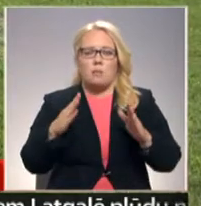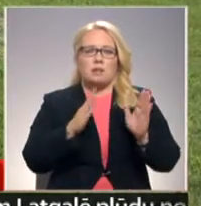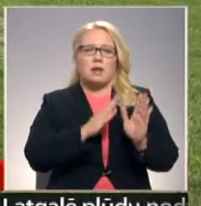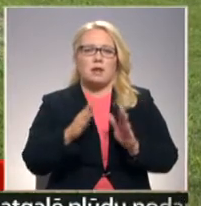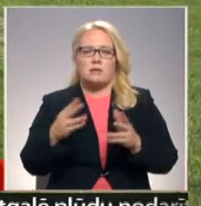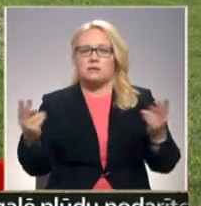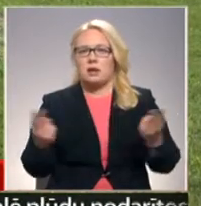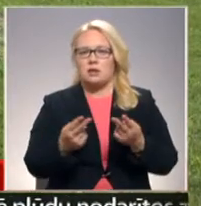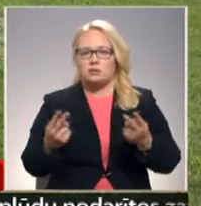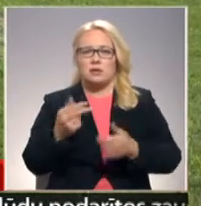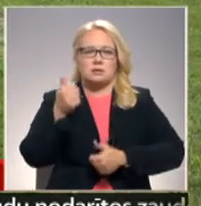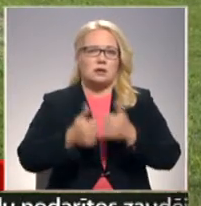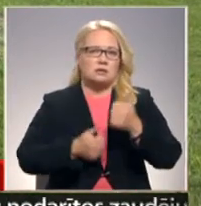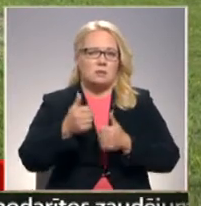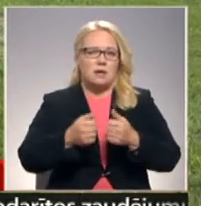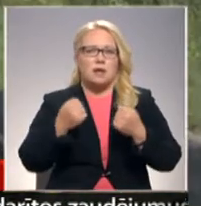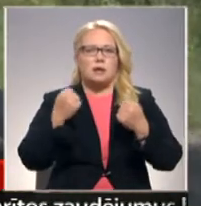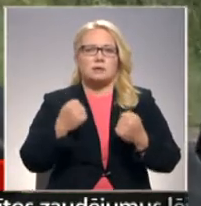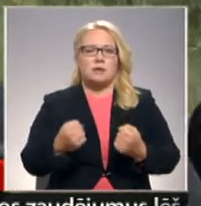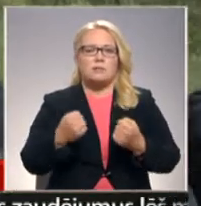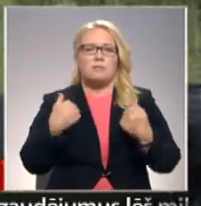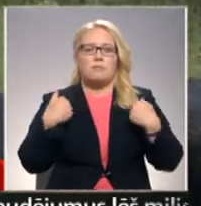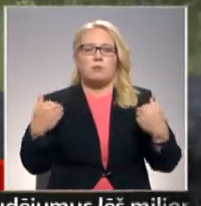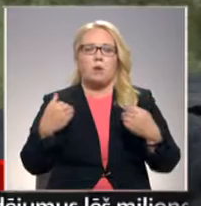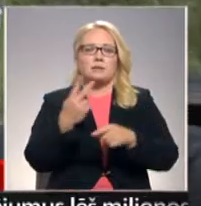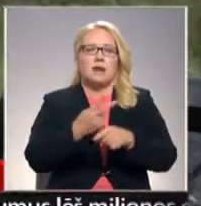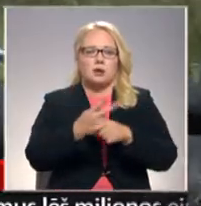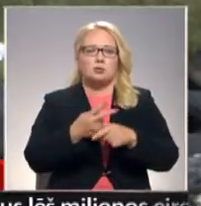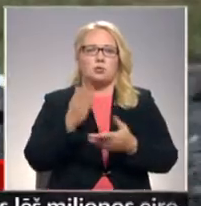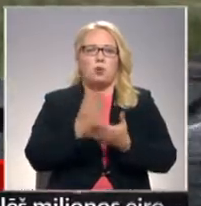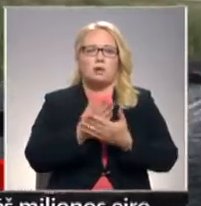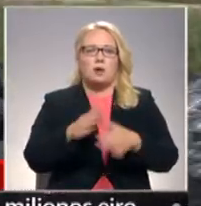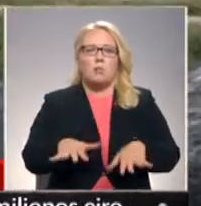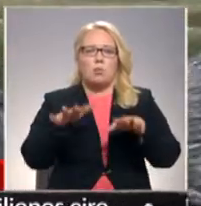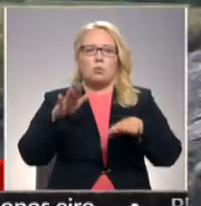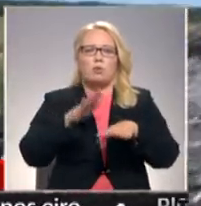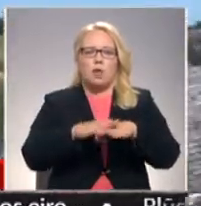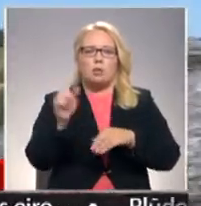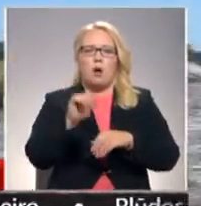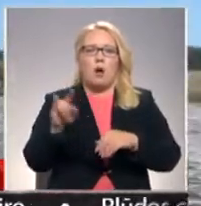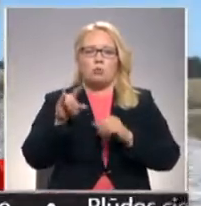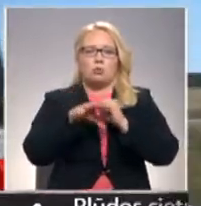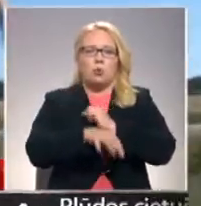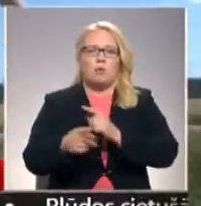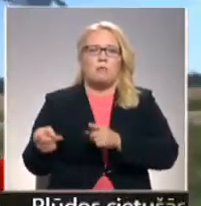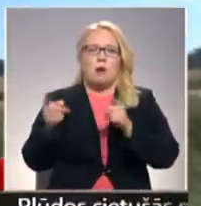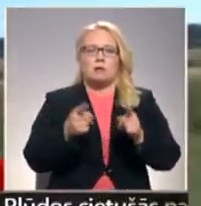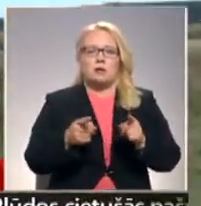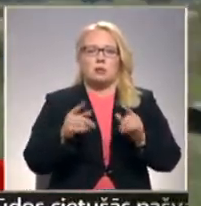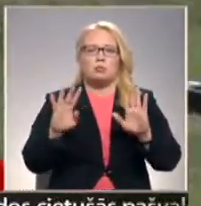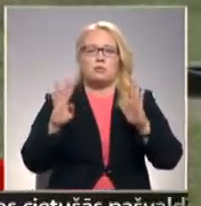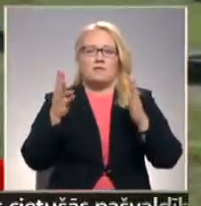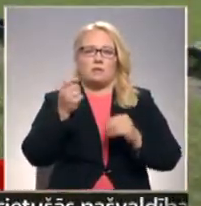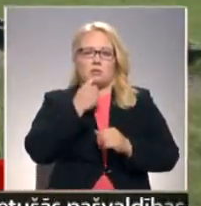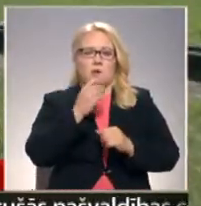arī tradicionālajām sacensībām stiprūs skrējiņas, kura norise plūdu dēļ pagaidām no augusta nogales pārcelta uz 9. septembri. Katram